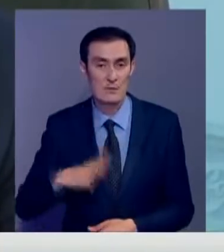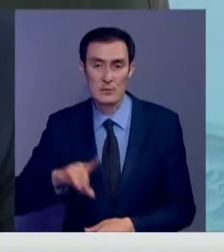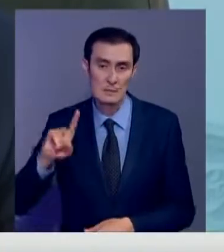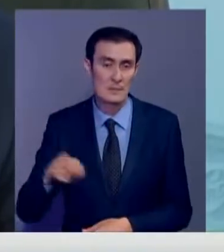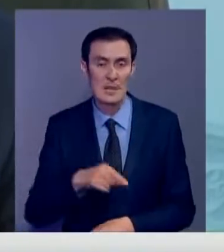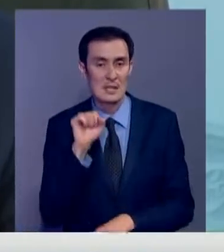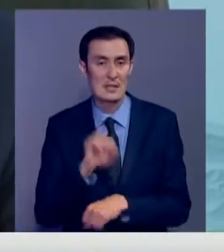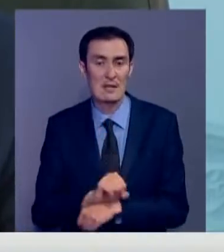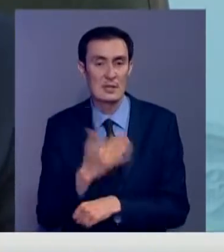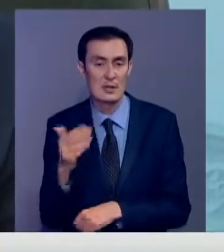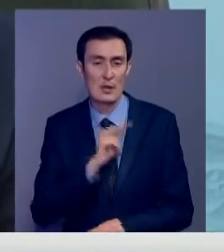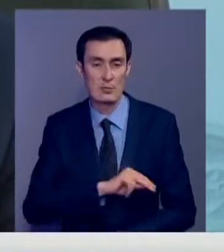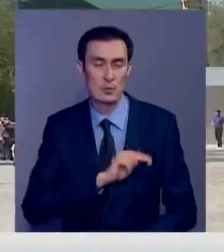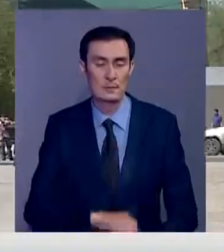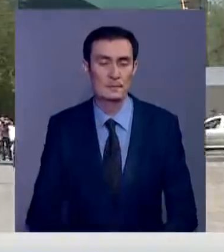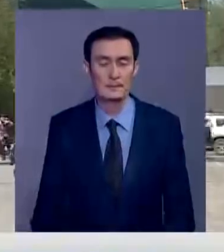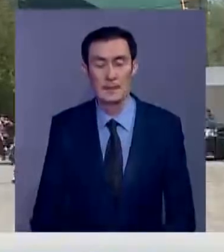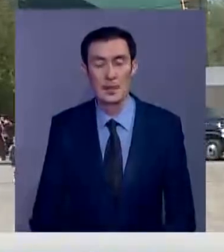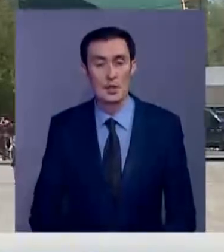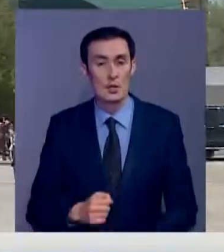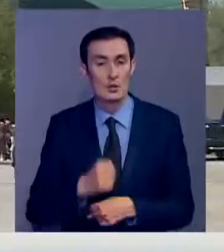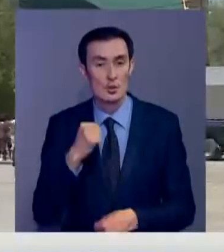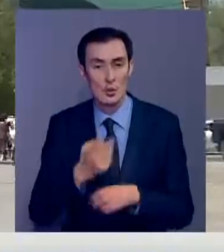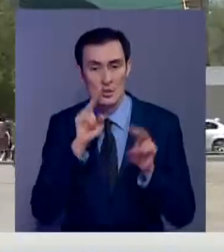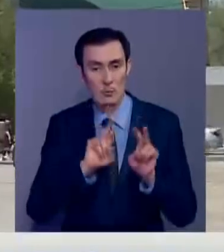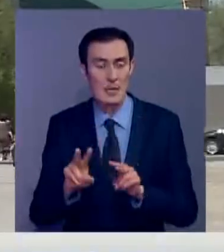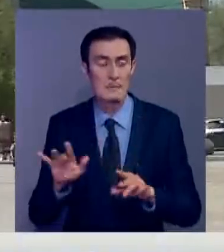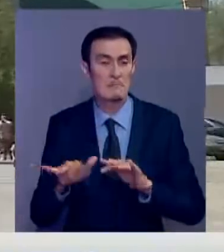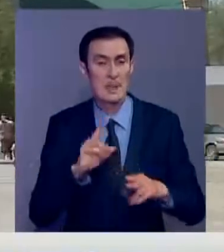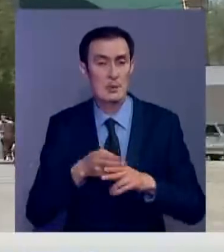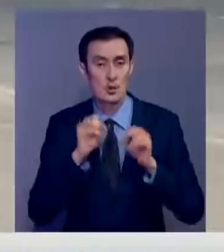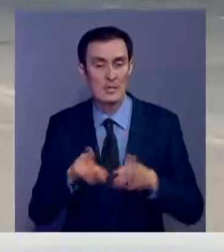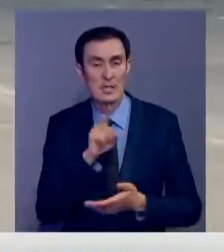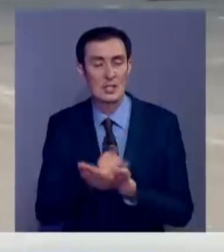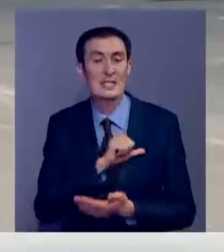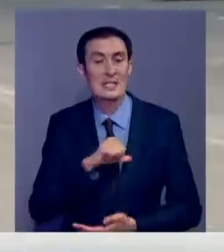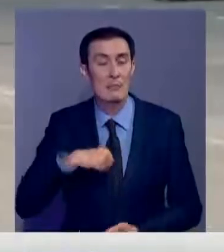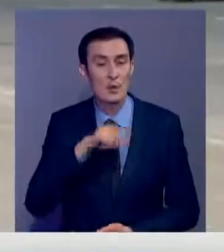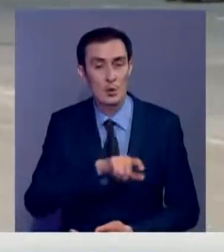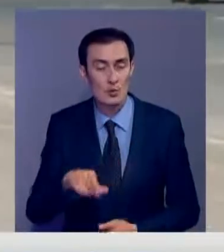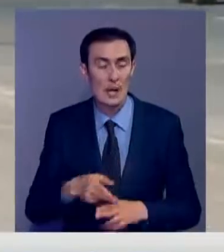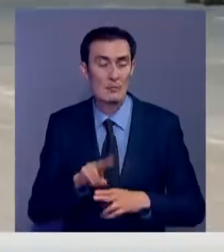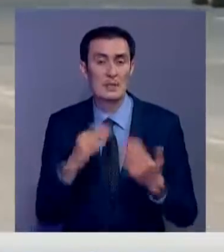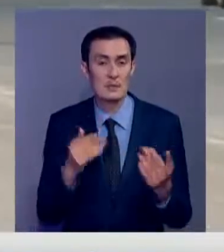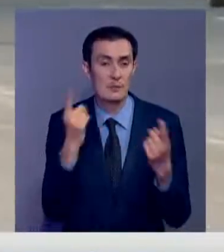снова приостанавливать их деятельность. Строго соблюдать меры безопасности должны и сами жители. Об этом сегодня неоднократно